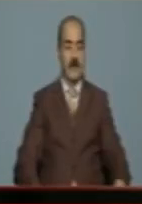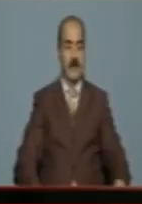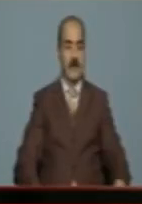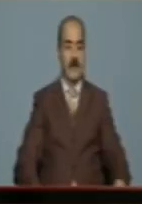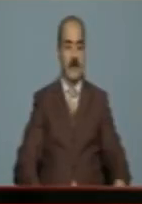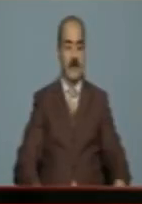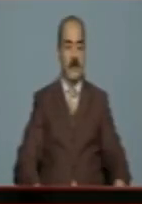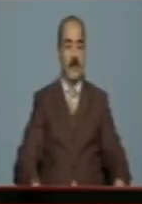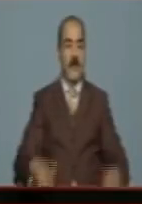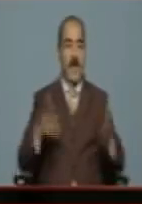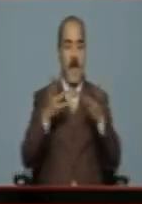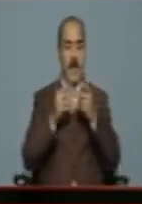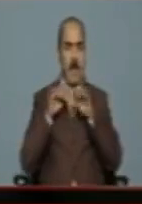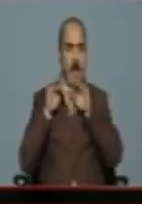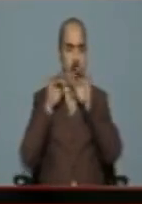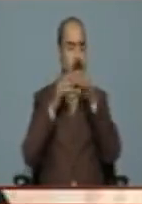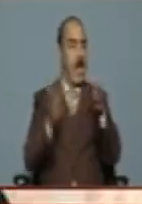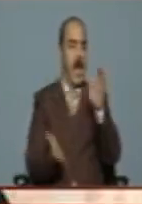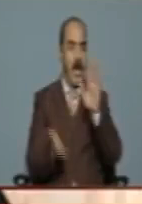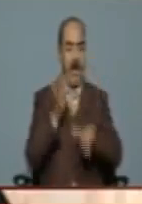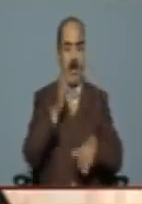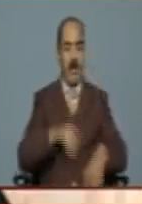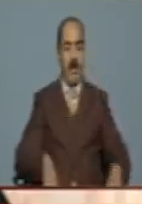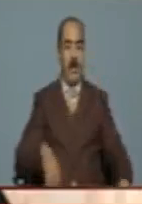بنسبة مشاركة وصلت